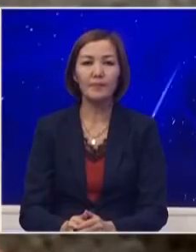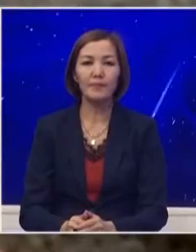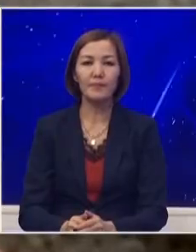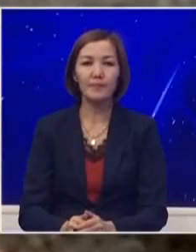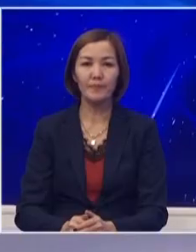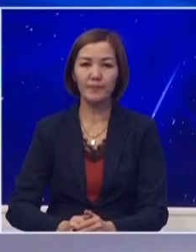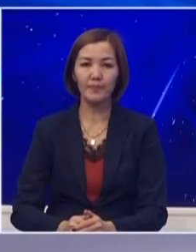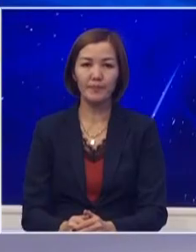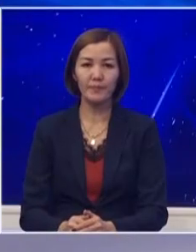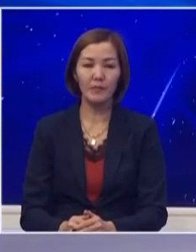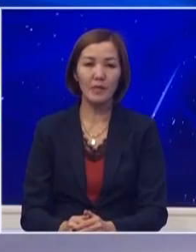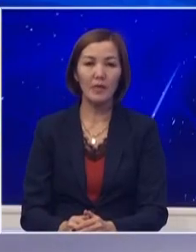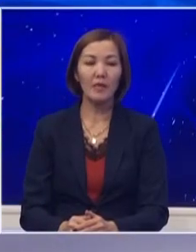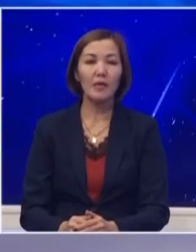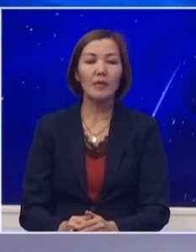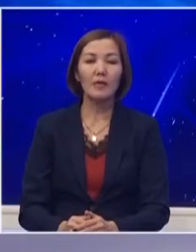телеарнасы.